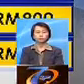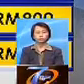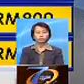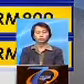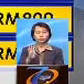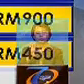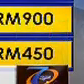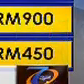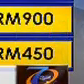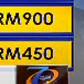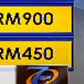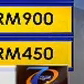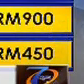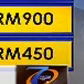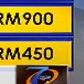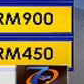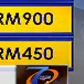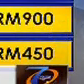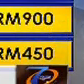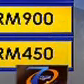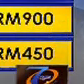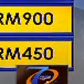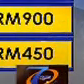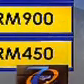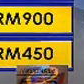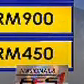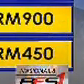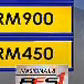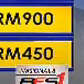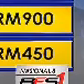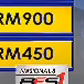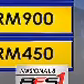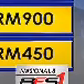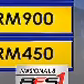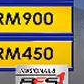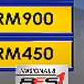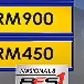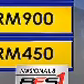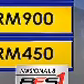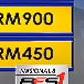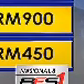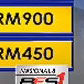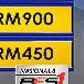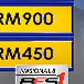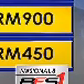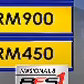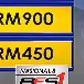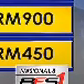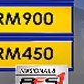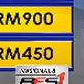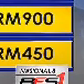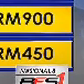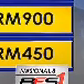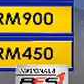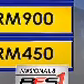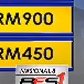BRIM kepada isi rumah dalam senarai e-kasih dan berpendapatan bulanan di